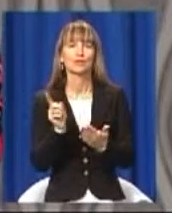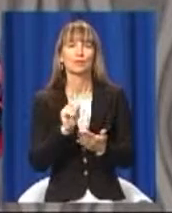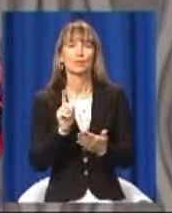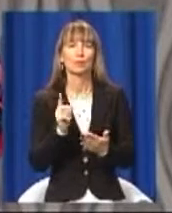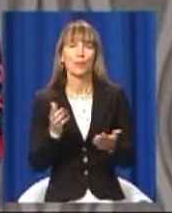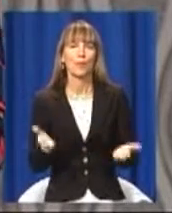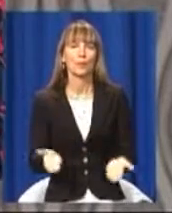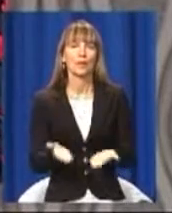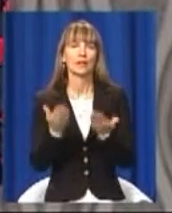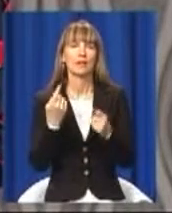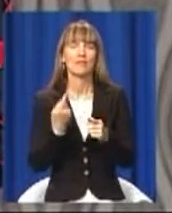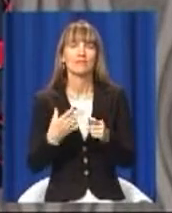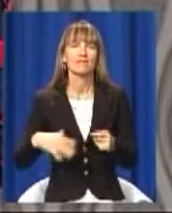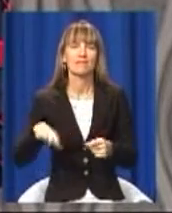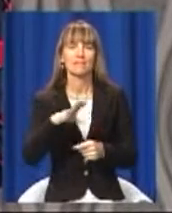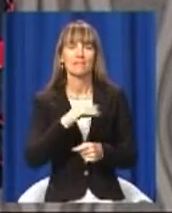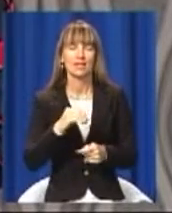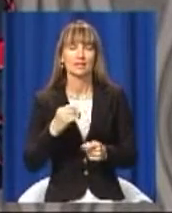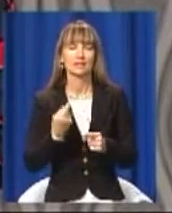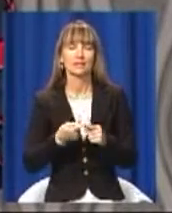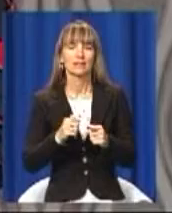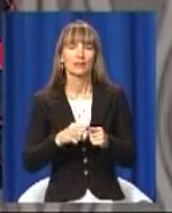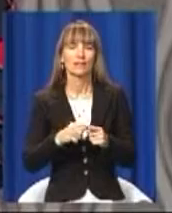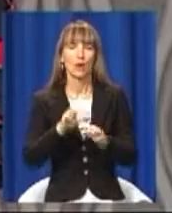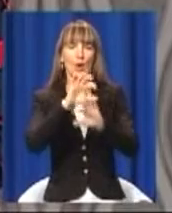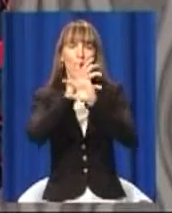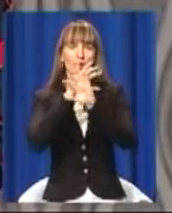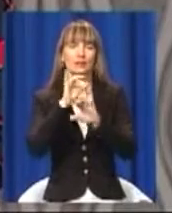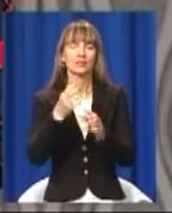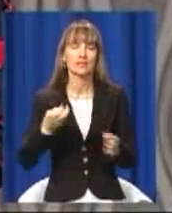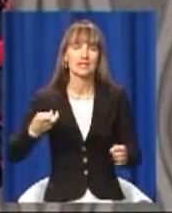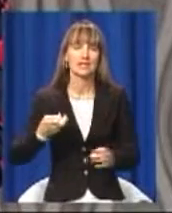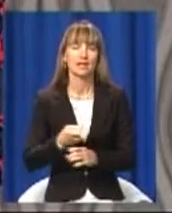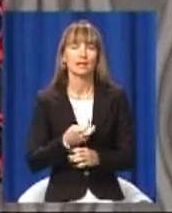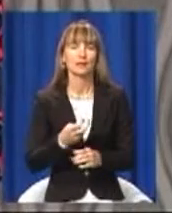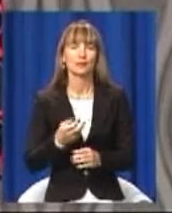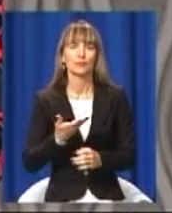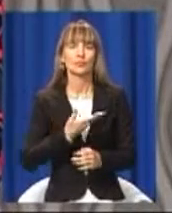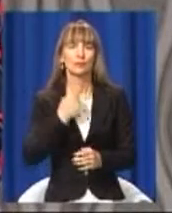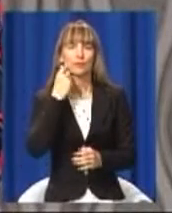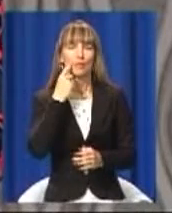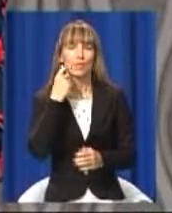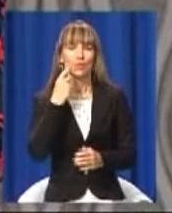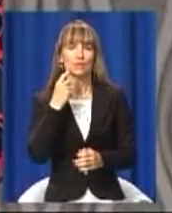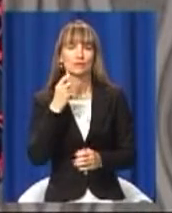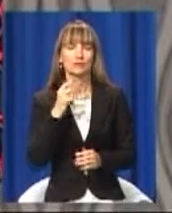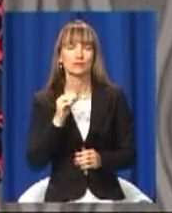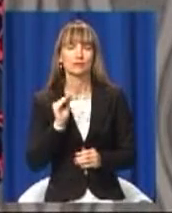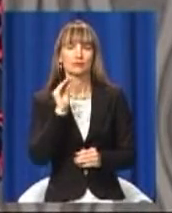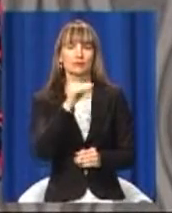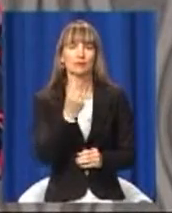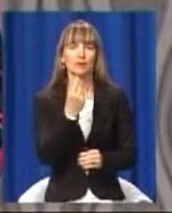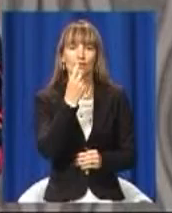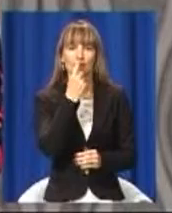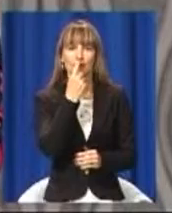аби здійняти взагалі весь оцей кортеж оленів із санами Діда Мороза, Дід Мороз засовує просто-напросто оленю самому першому у